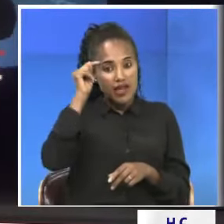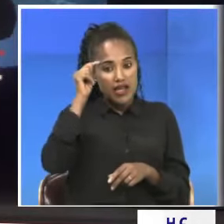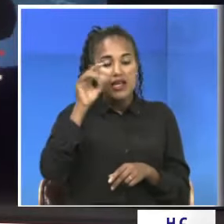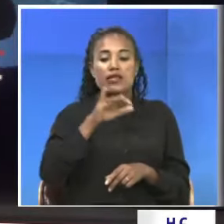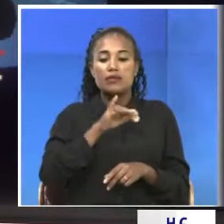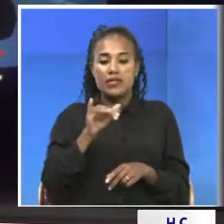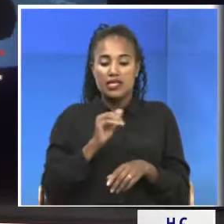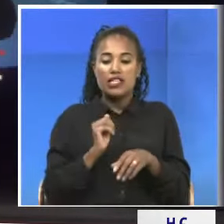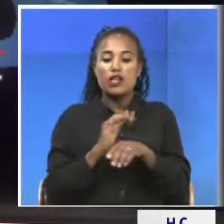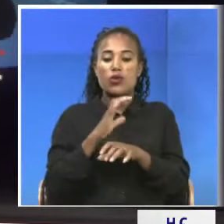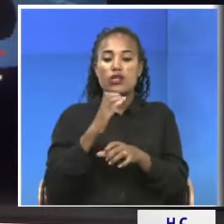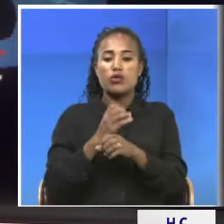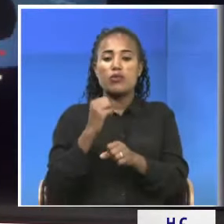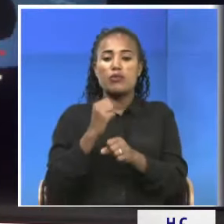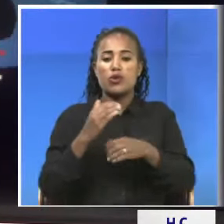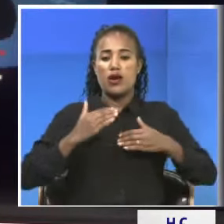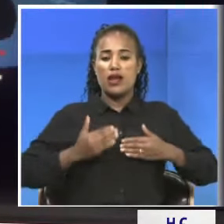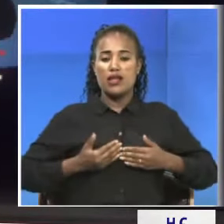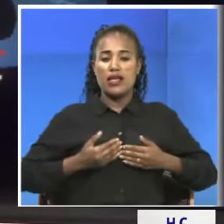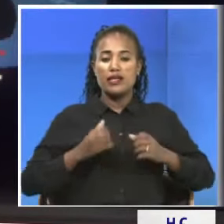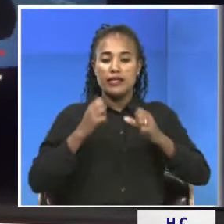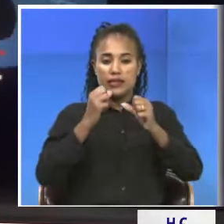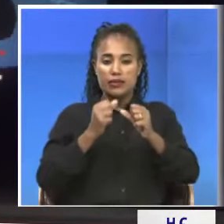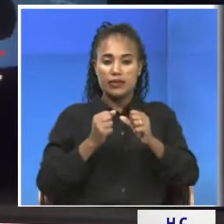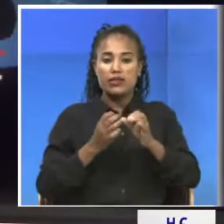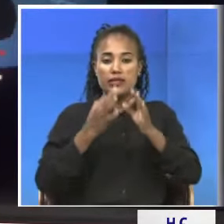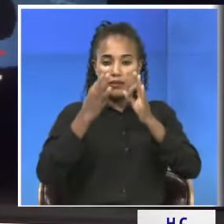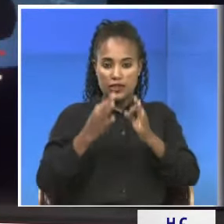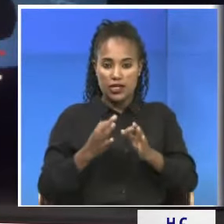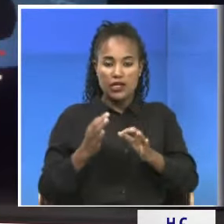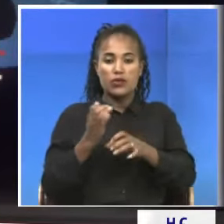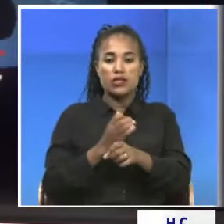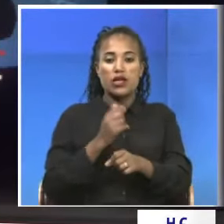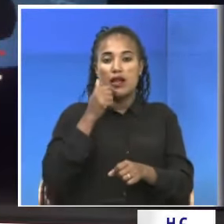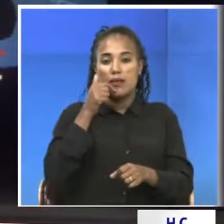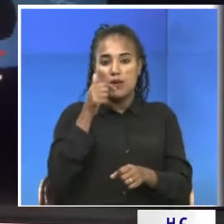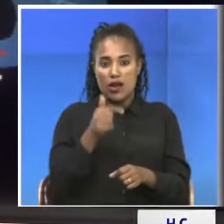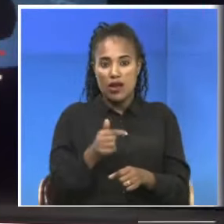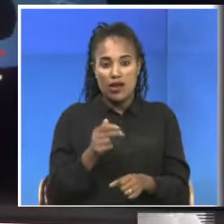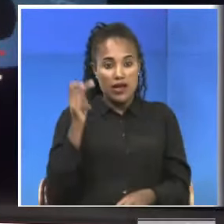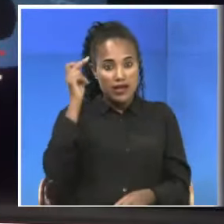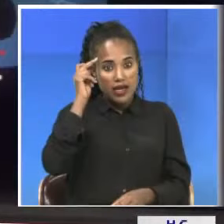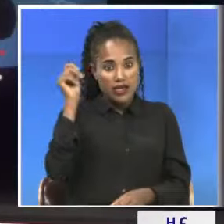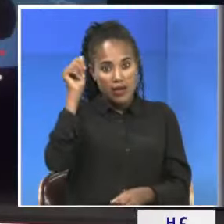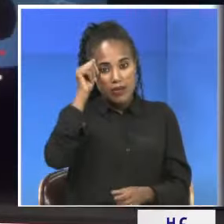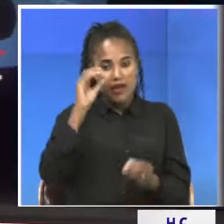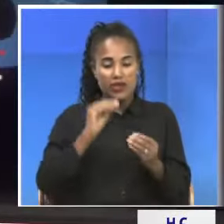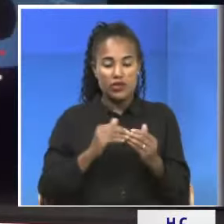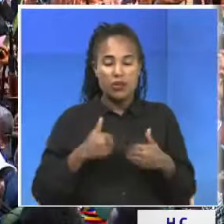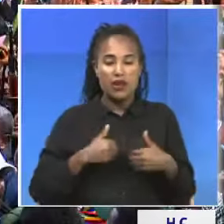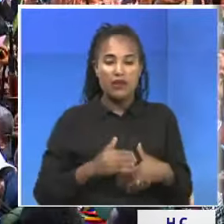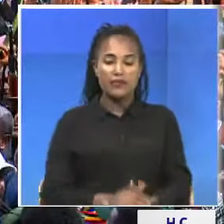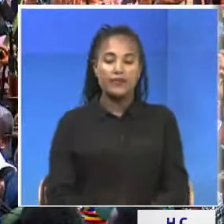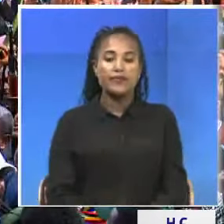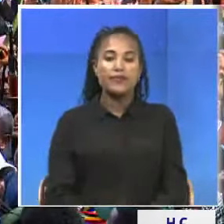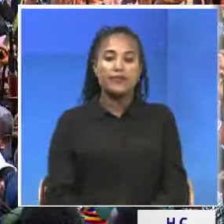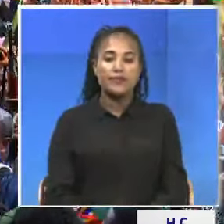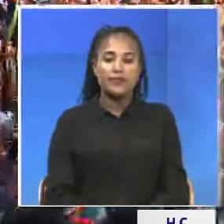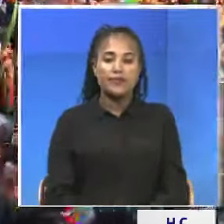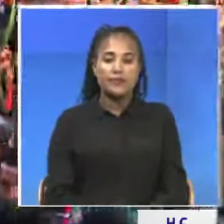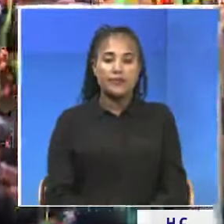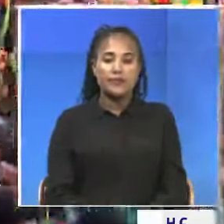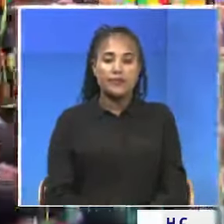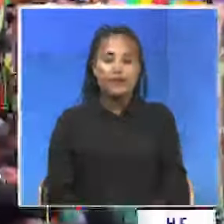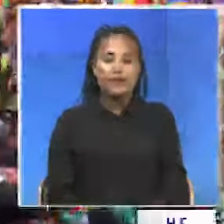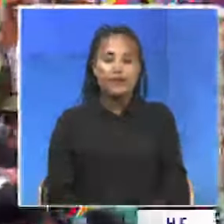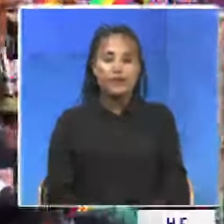ተፈራ ተመሳሳይ ተልእኮ ይዘው በሚሰሩ አካላት ላይ ጥብቅ እርምጃ ይወሰድባቸዋል ብለዋል። ዳኝነት አማረ ተጨማሪ አለው።